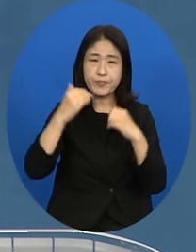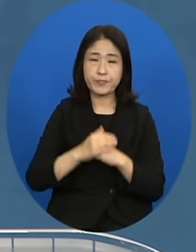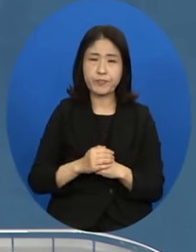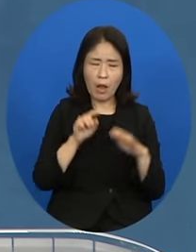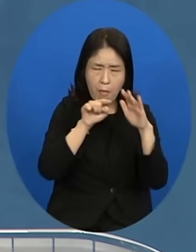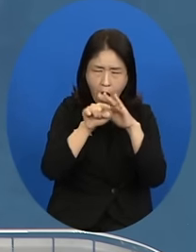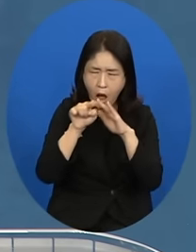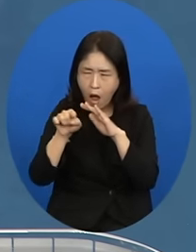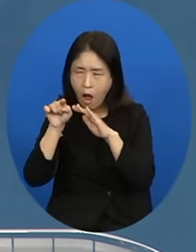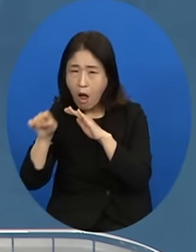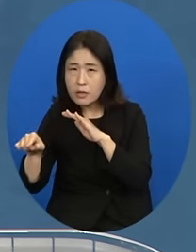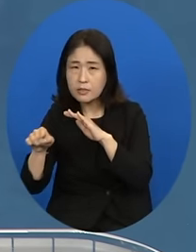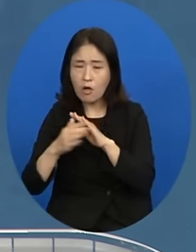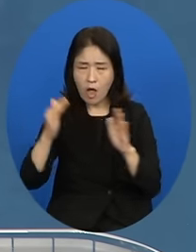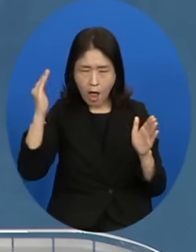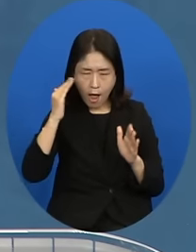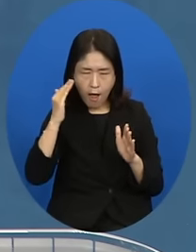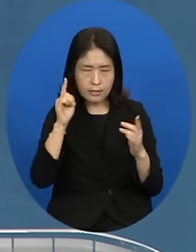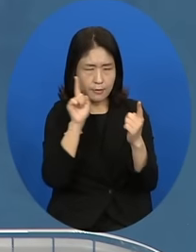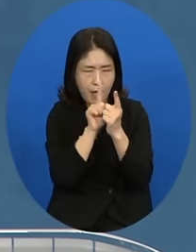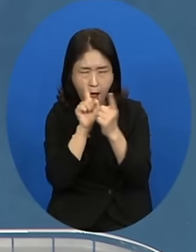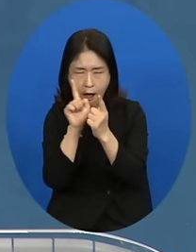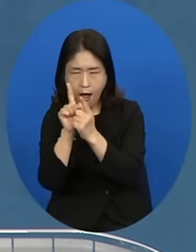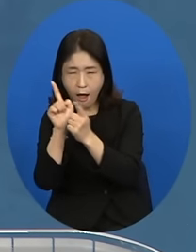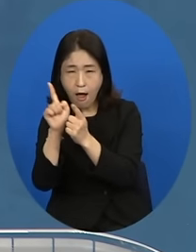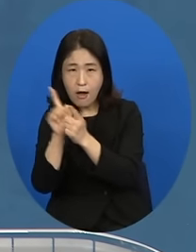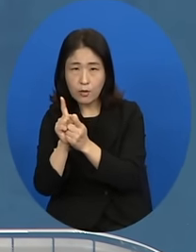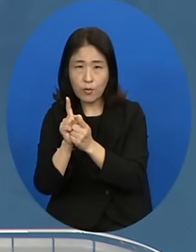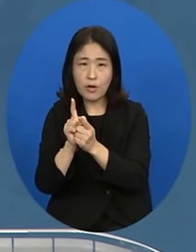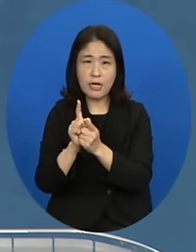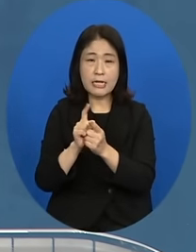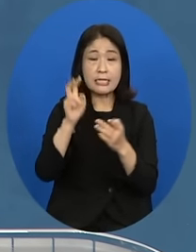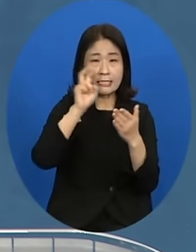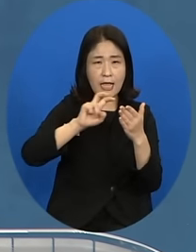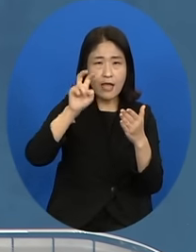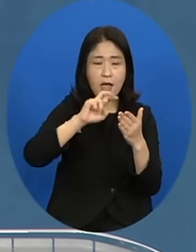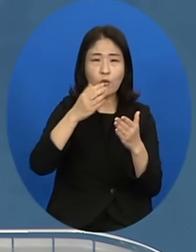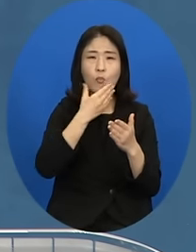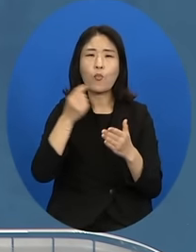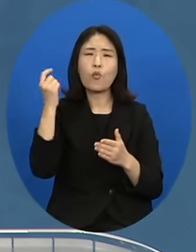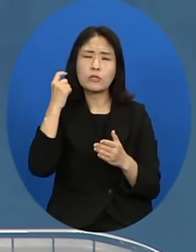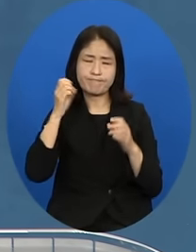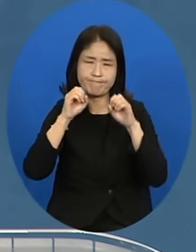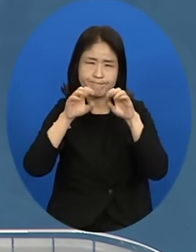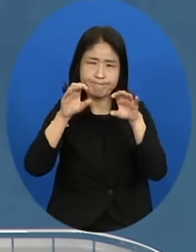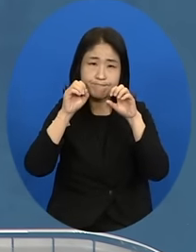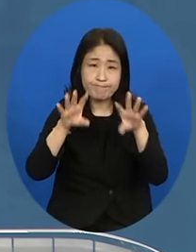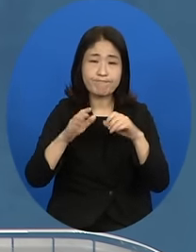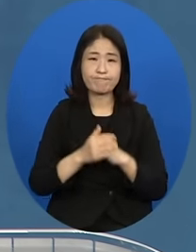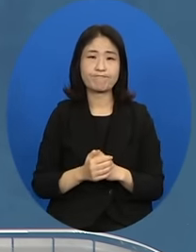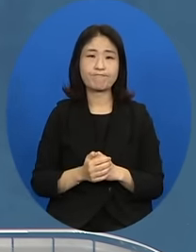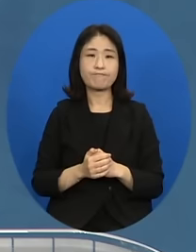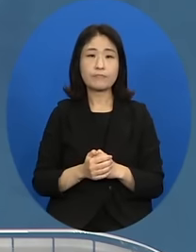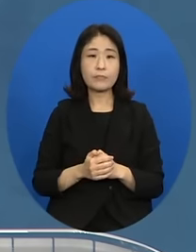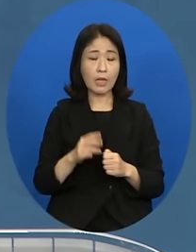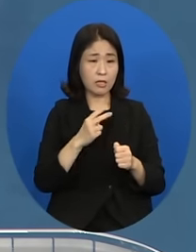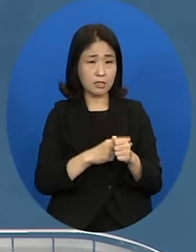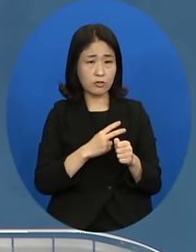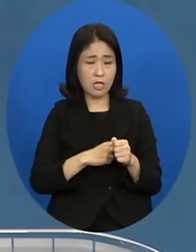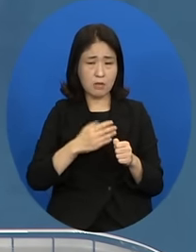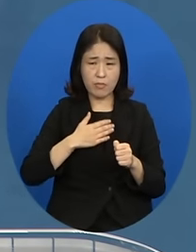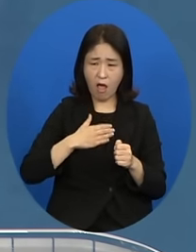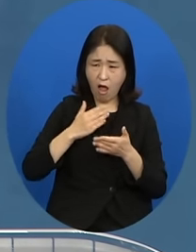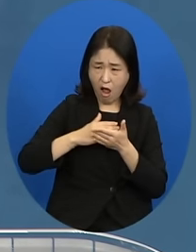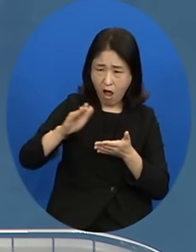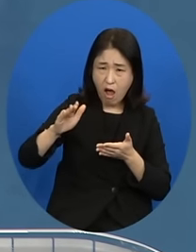등하굣길에 정문 앞에서 기타 들고 찬양하면서 복음 전하고, 그러다가 교사들로부터